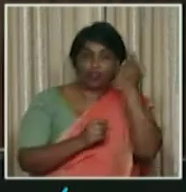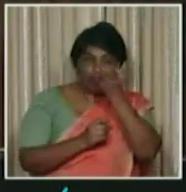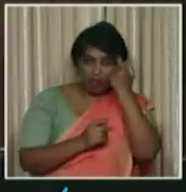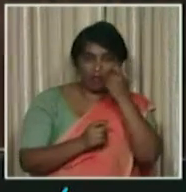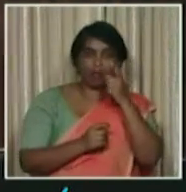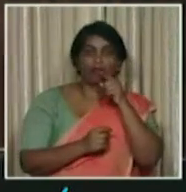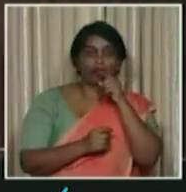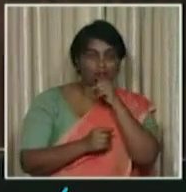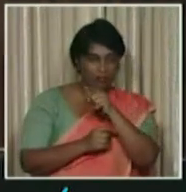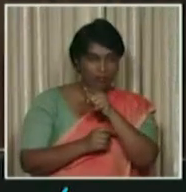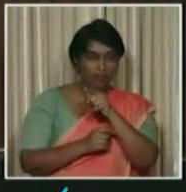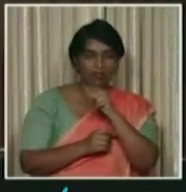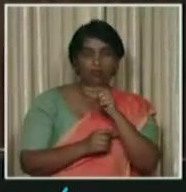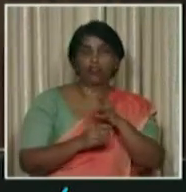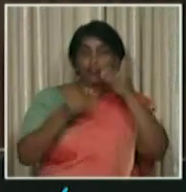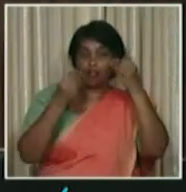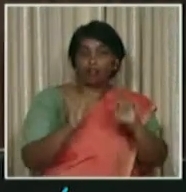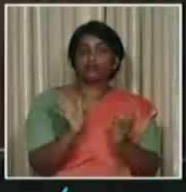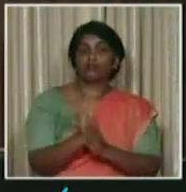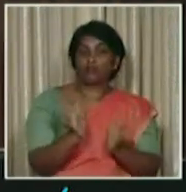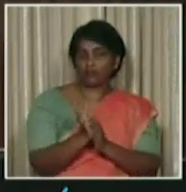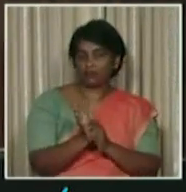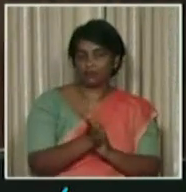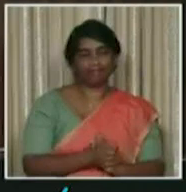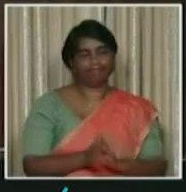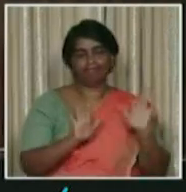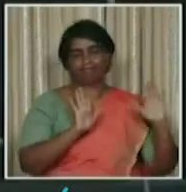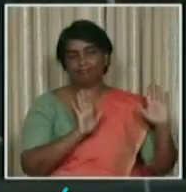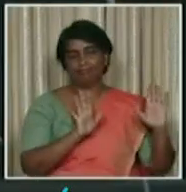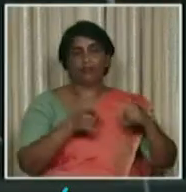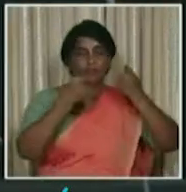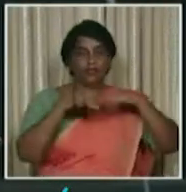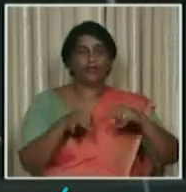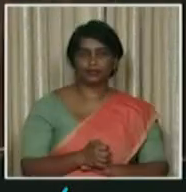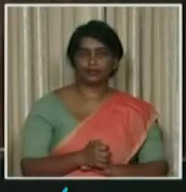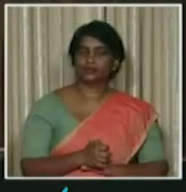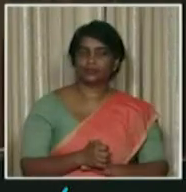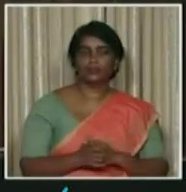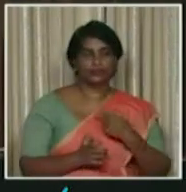ඔබතුමා මේ බංකොලොත් කමිටුවක් අපි ඊළඟ ප්‍රශ්නට යන්න